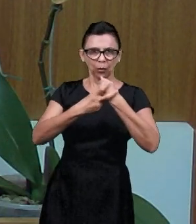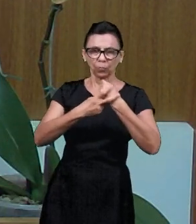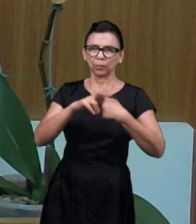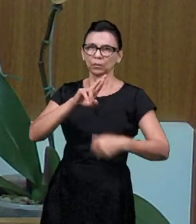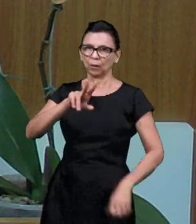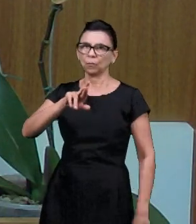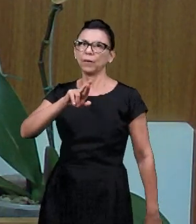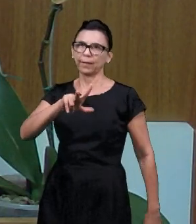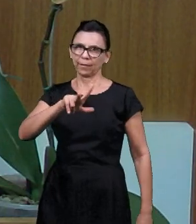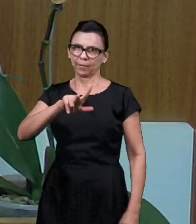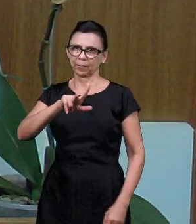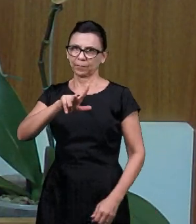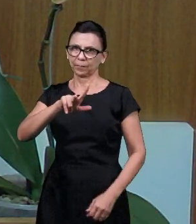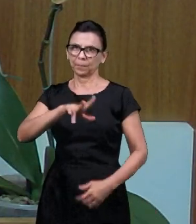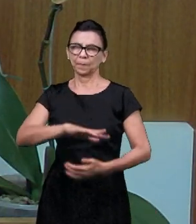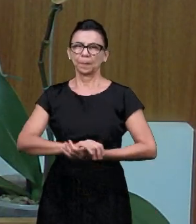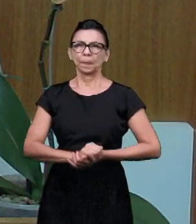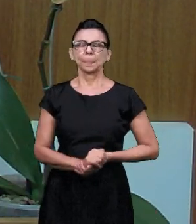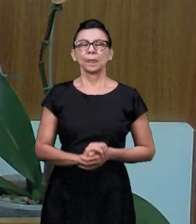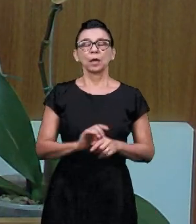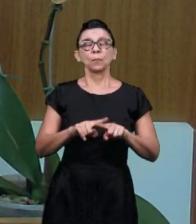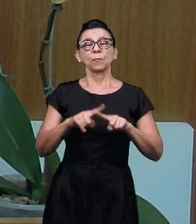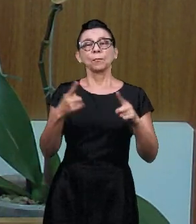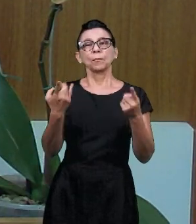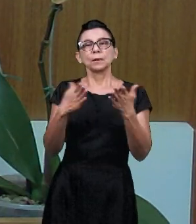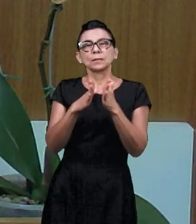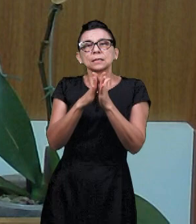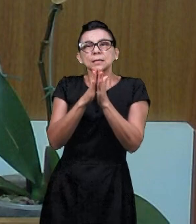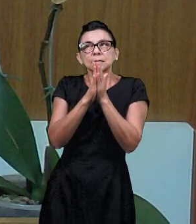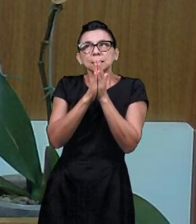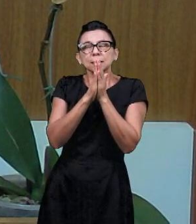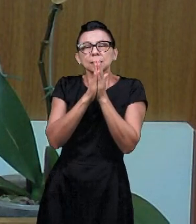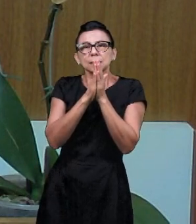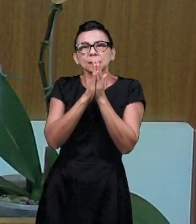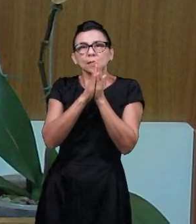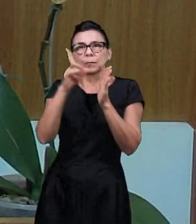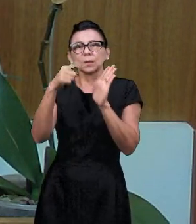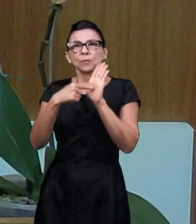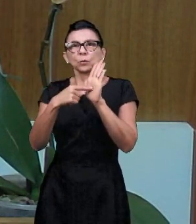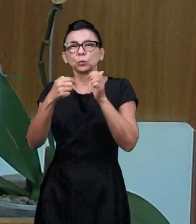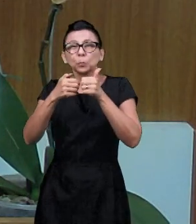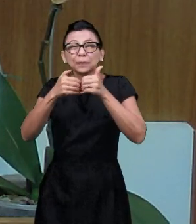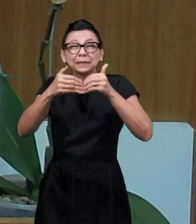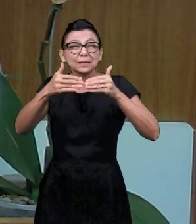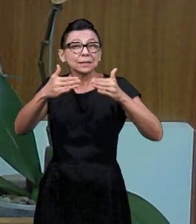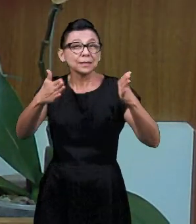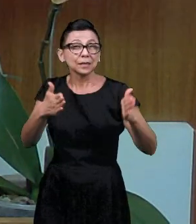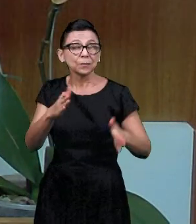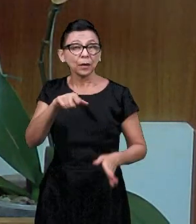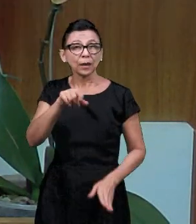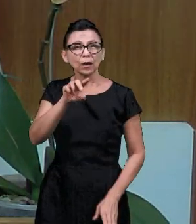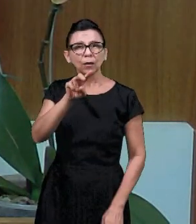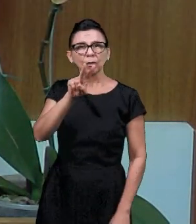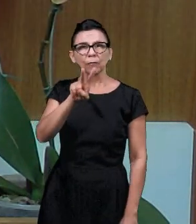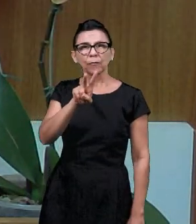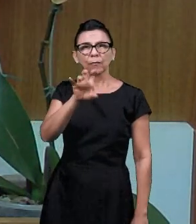était le verbe. Donc ce mot, le verbe, elle vient de l'éternité. Cette parole qui